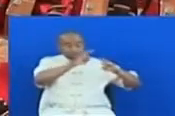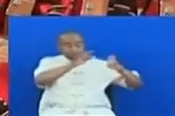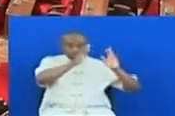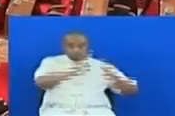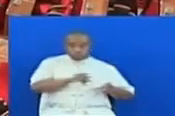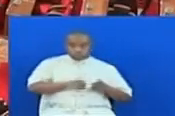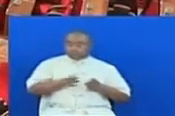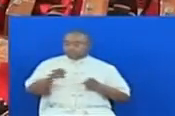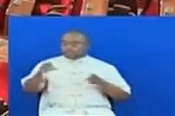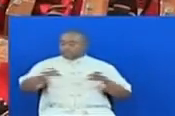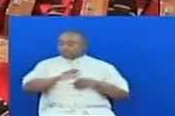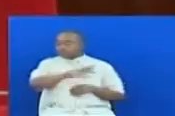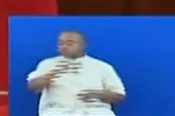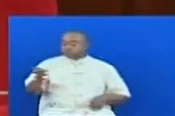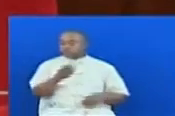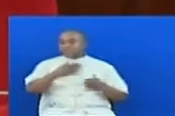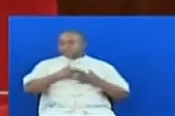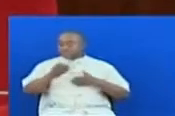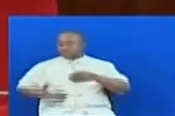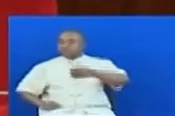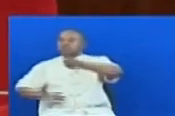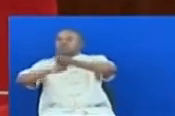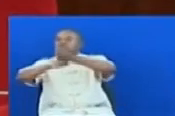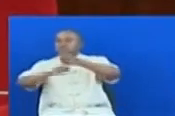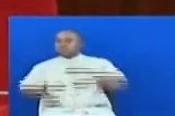kamati zote mbili. Asante sana, naunga mkono hoja.